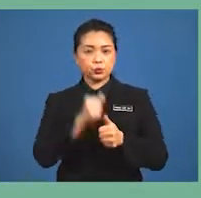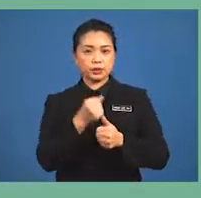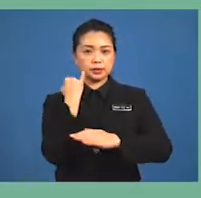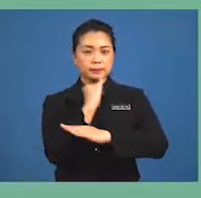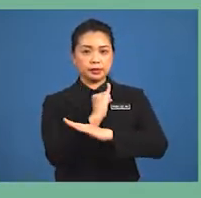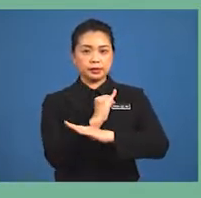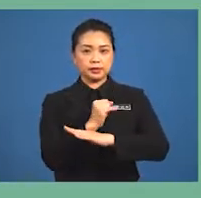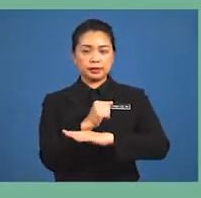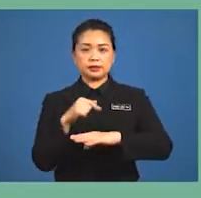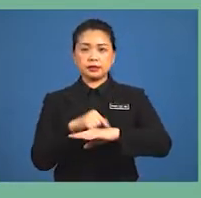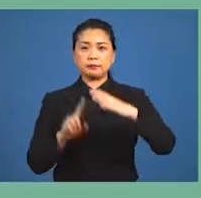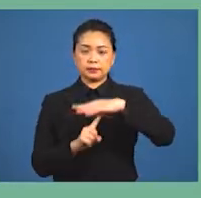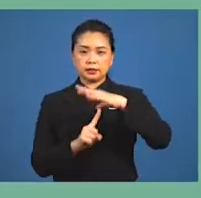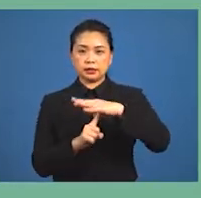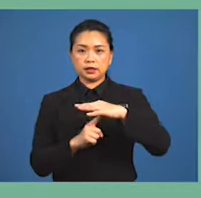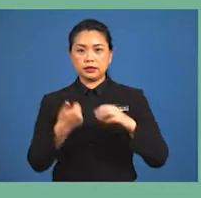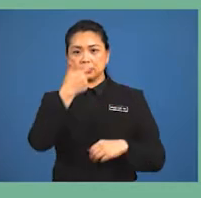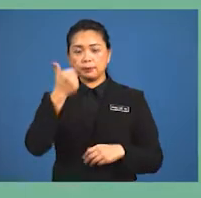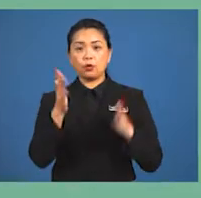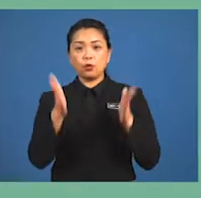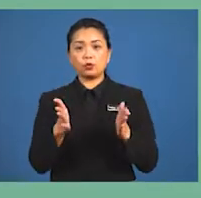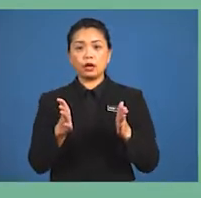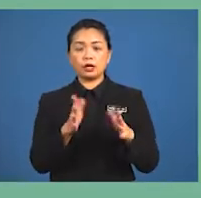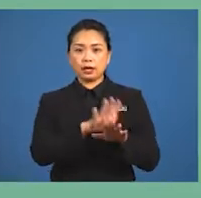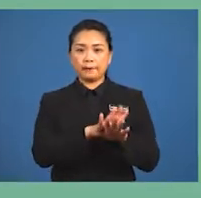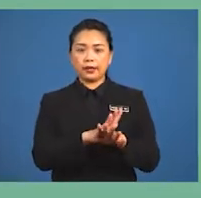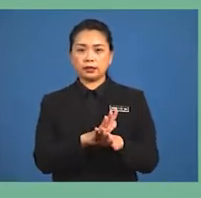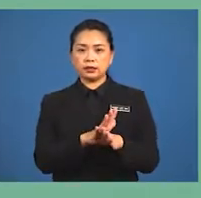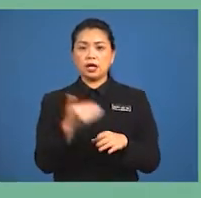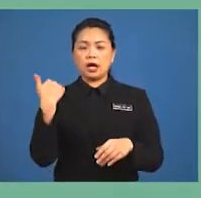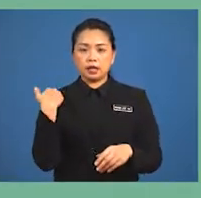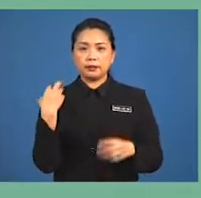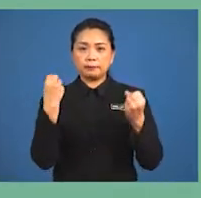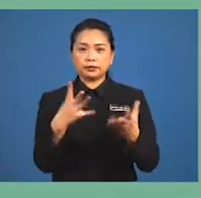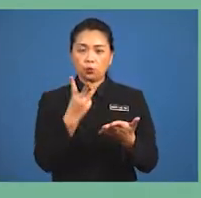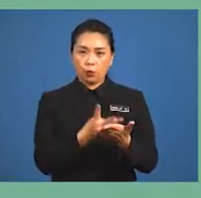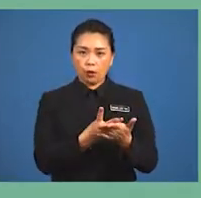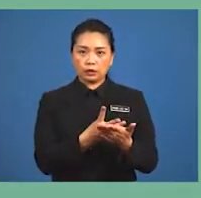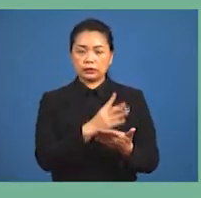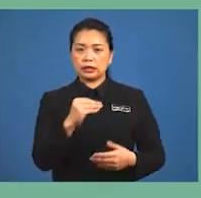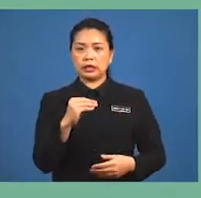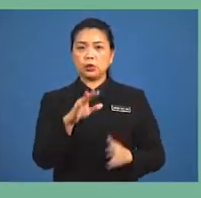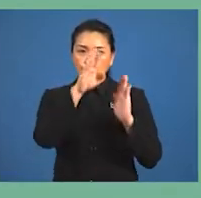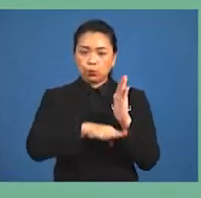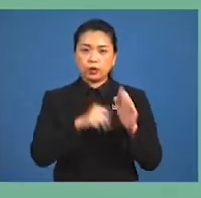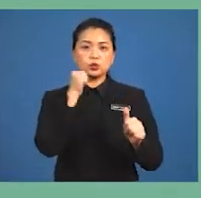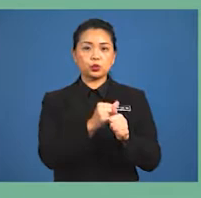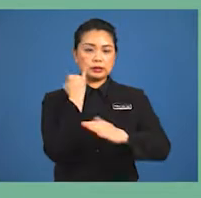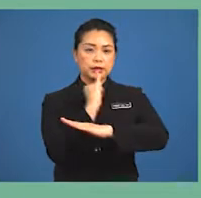dari pasaran. Ini menyebabkan orang ramai memegang wang dan kurang memegang surat